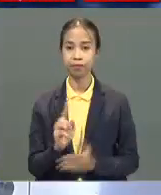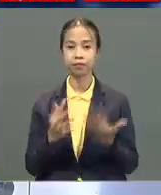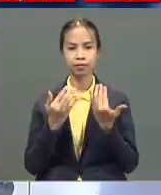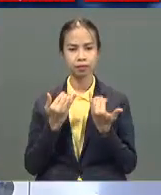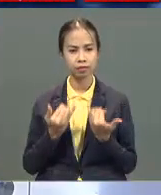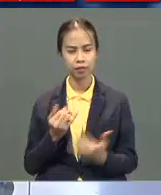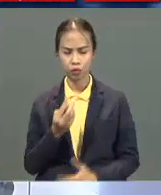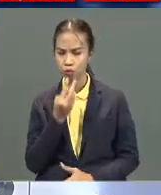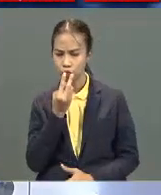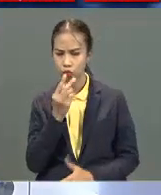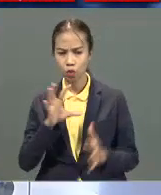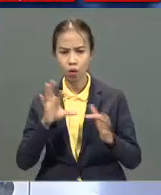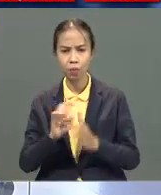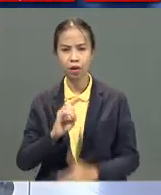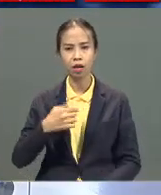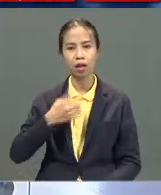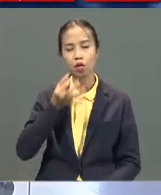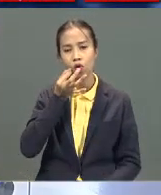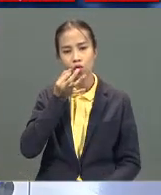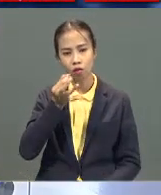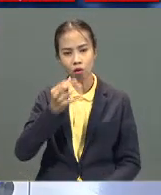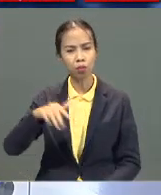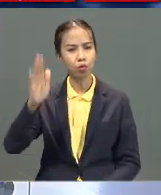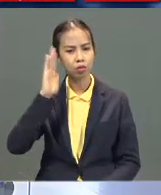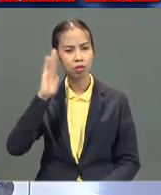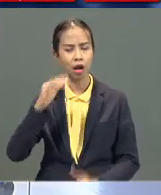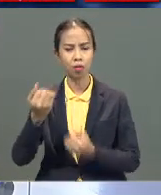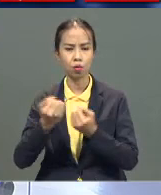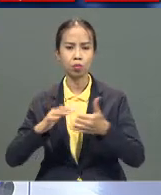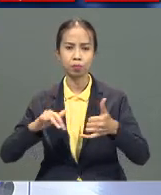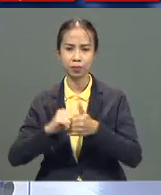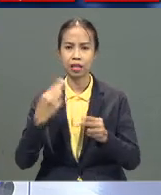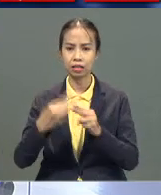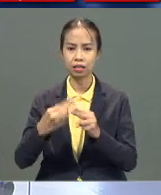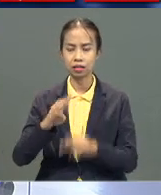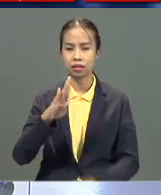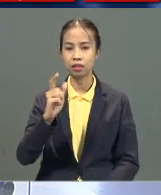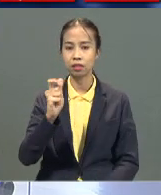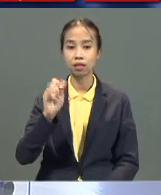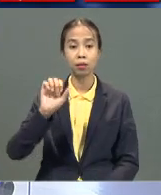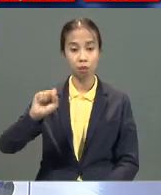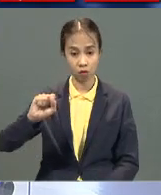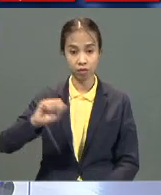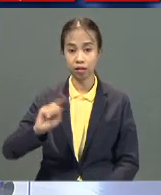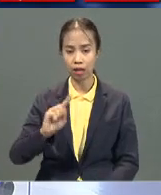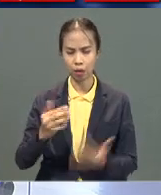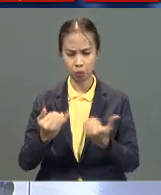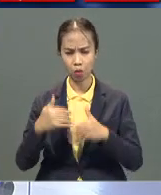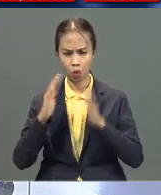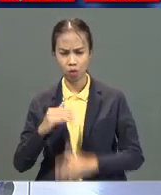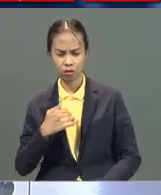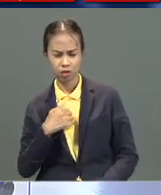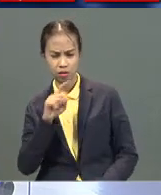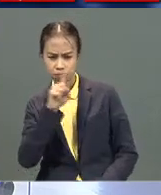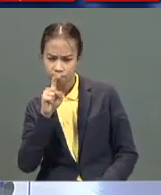ช่วงนี้ดูความคืบหน้าคดีของบอสวรยุทธ์อยู่วิทยานะคะแน่นอนว่ายังเป็นประเด็นที่หลายคนก็ยังวิพากษ์วิจารณ์นะคะ